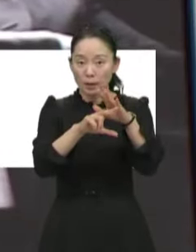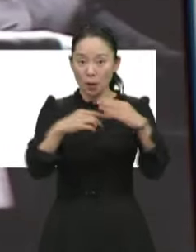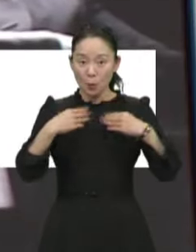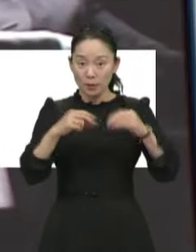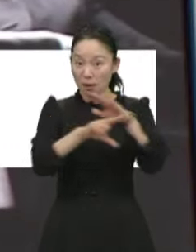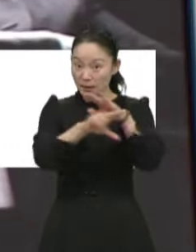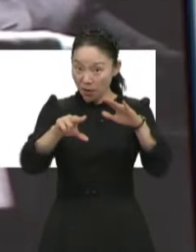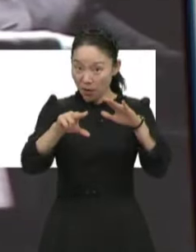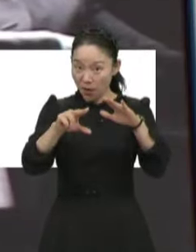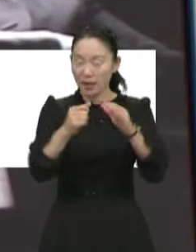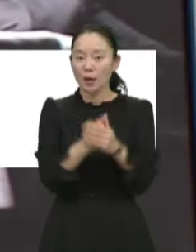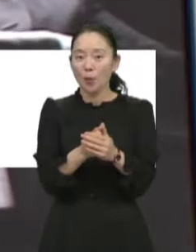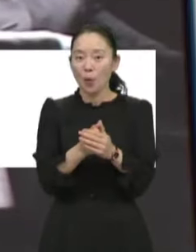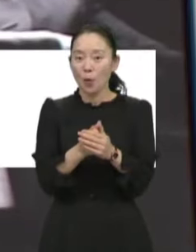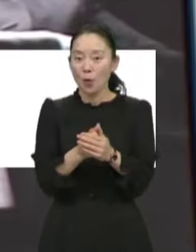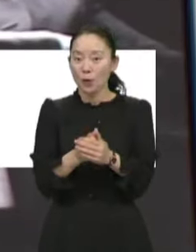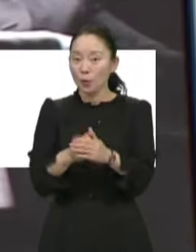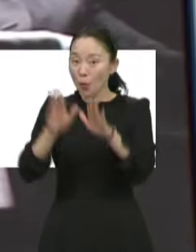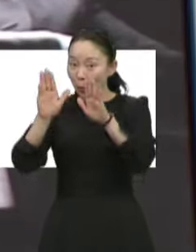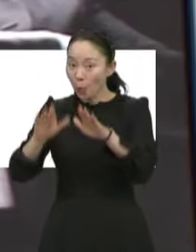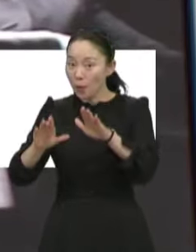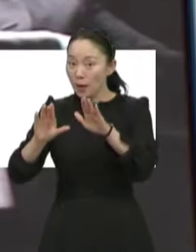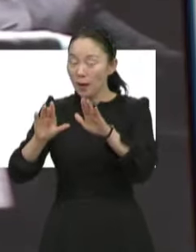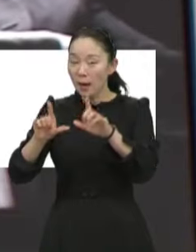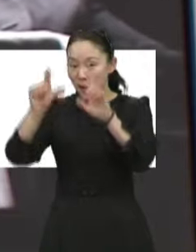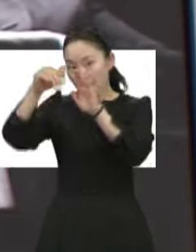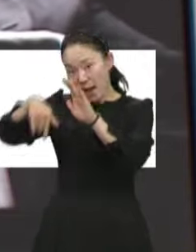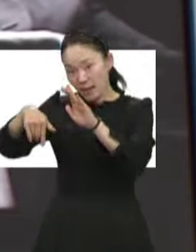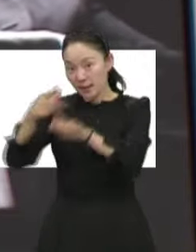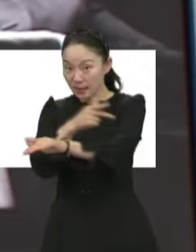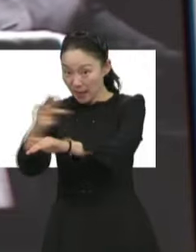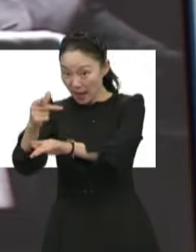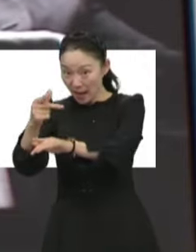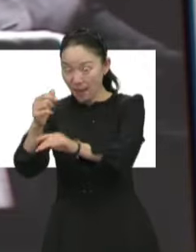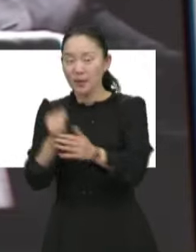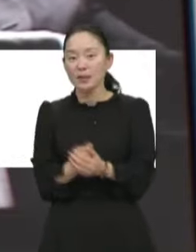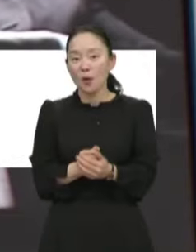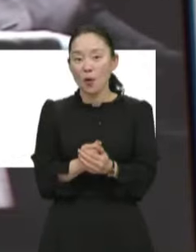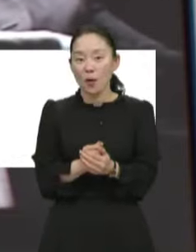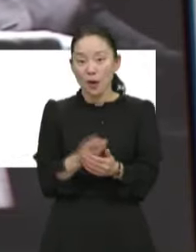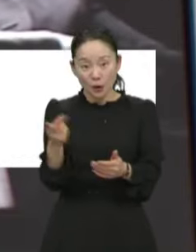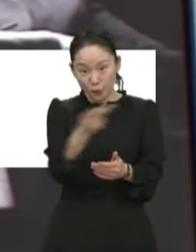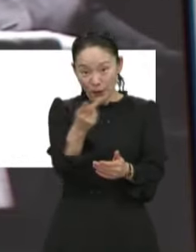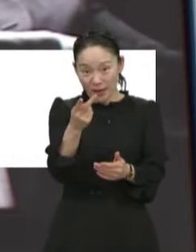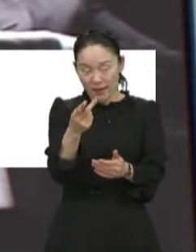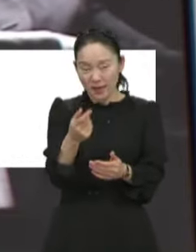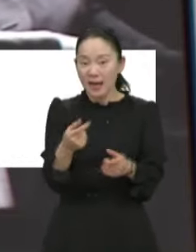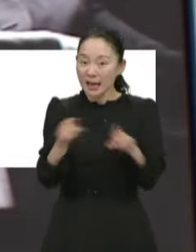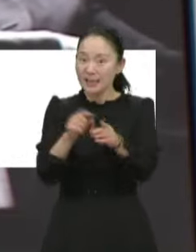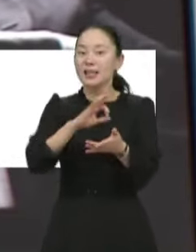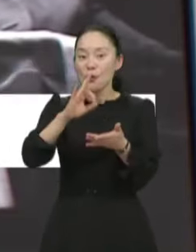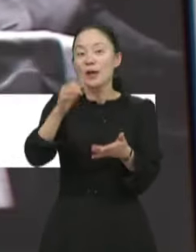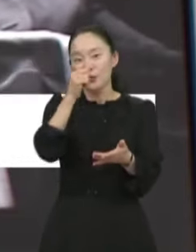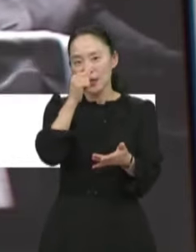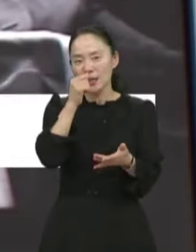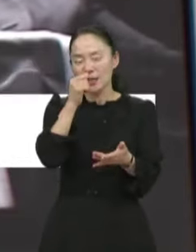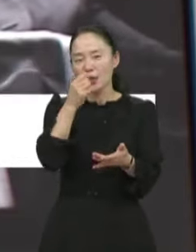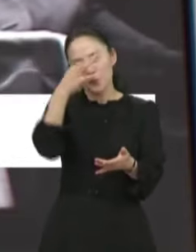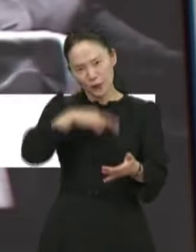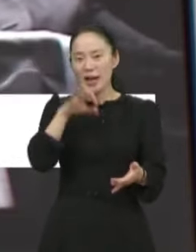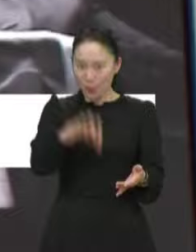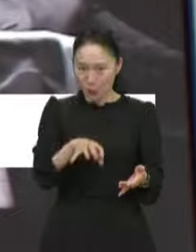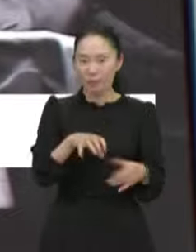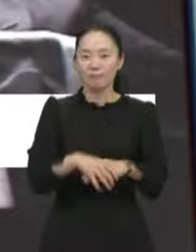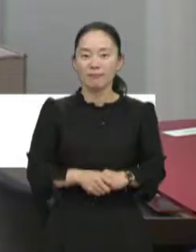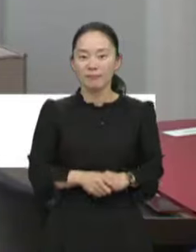착공 예정인 트램역과 나중에 지금 현재 기존에 있는 대전 1호선하고 같이 이용할 수 있는 유리한 입지에 저희가